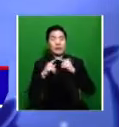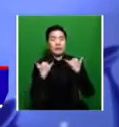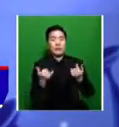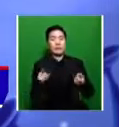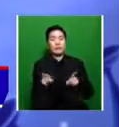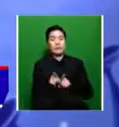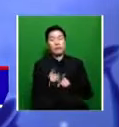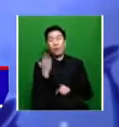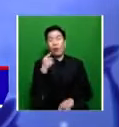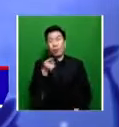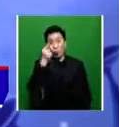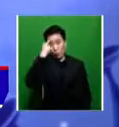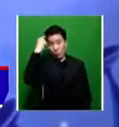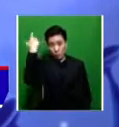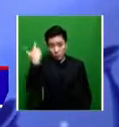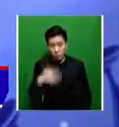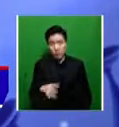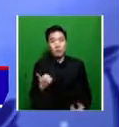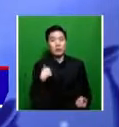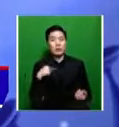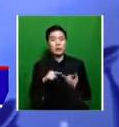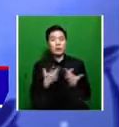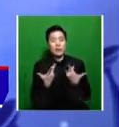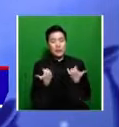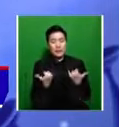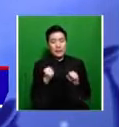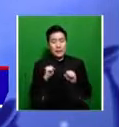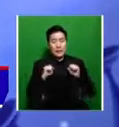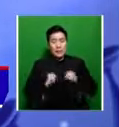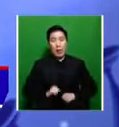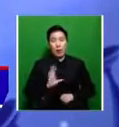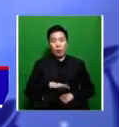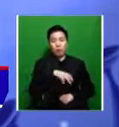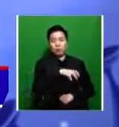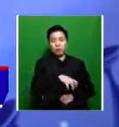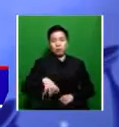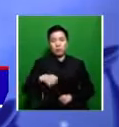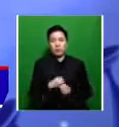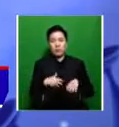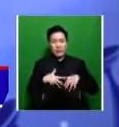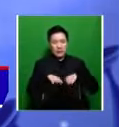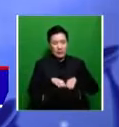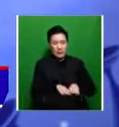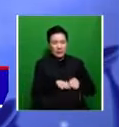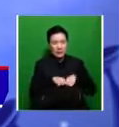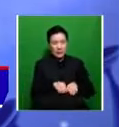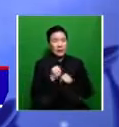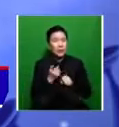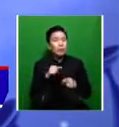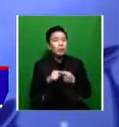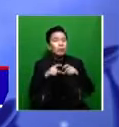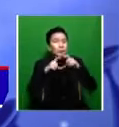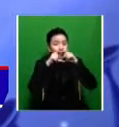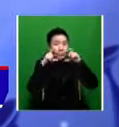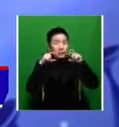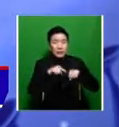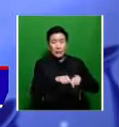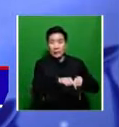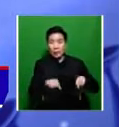ากที่พวกเราทราบกันดีอยู่ว่าศักยภาพในการผลิตของโรงงานทั้ง11โรงงานทั่วประเทศนี้เนี่ย